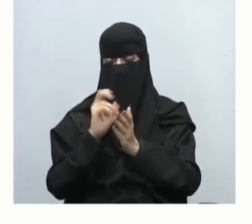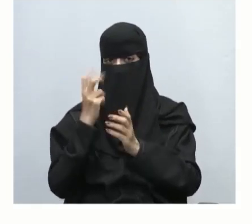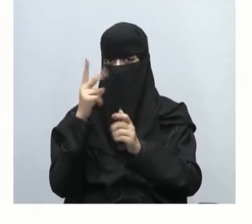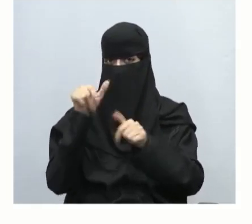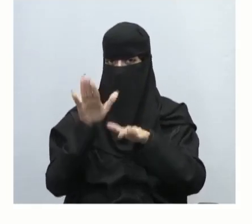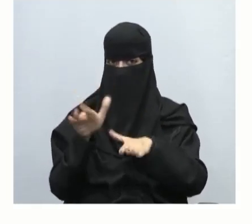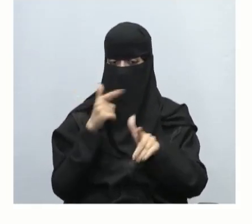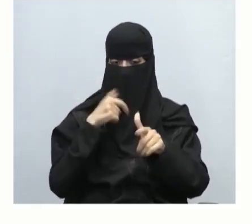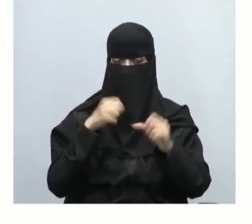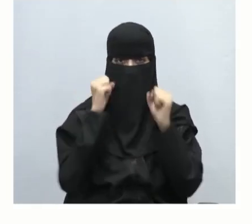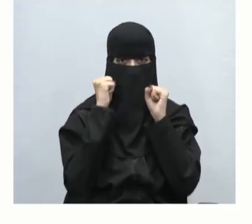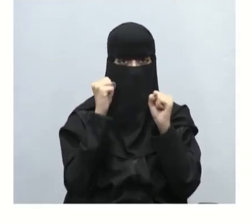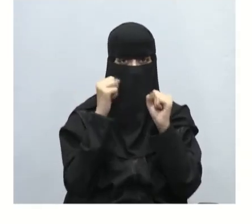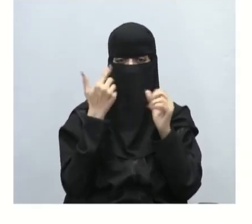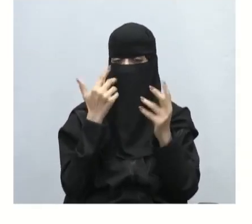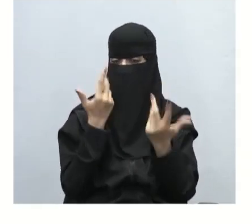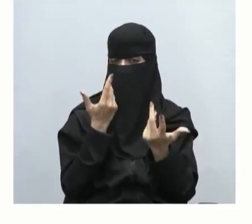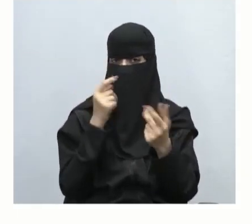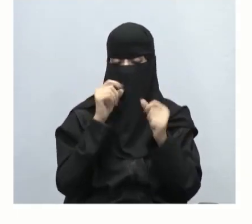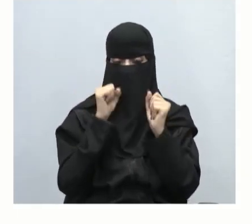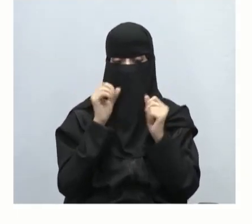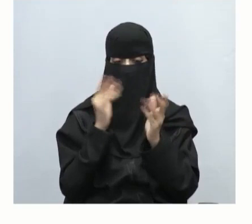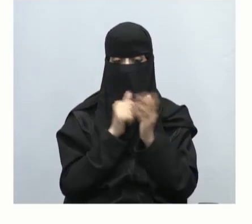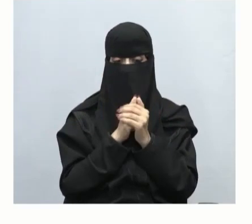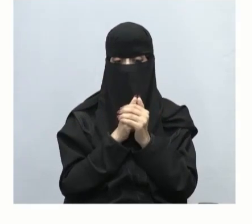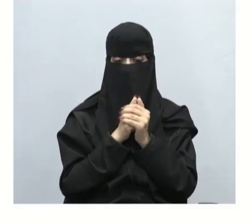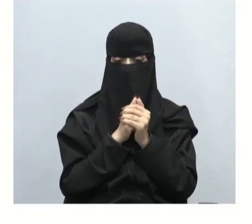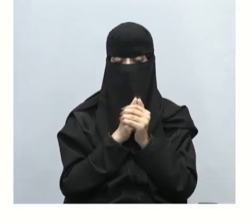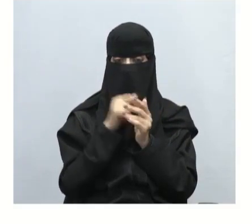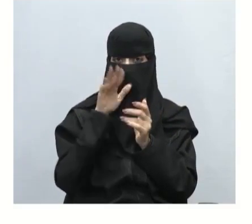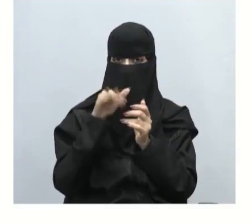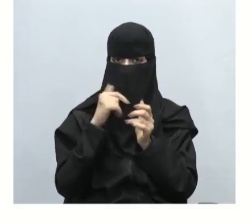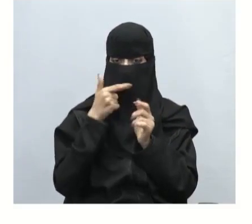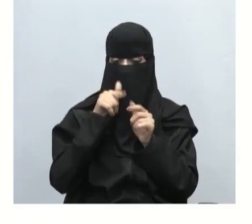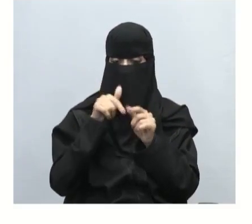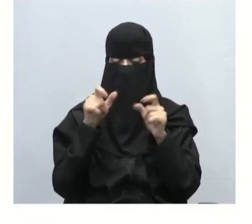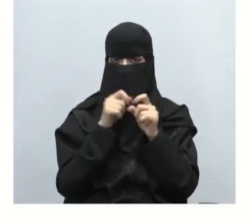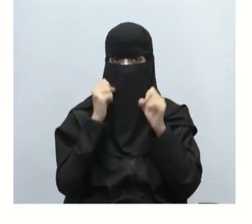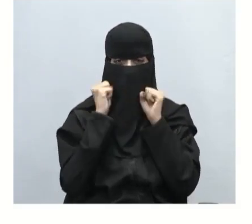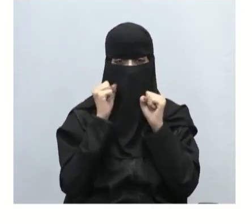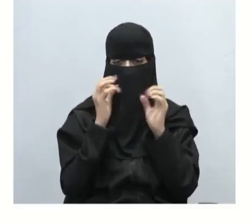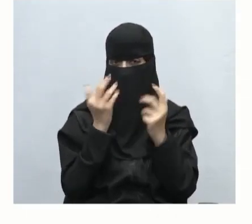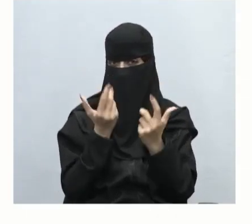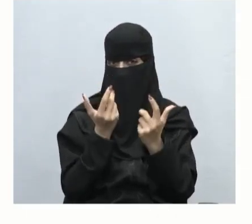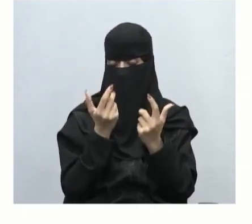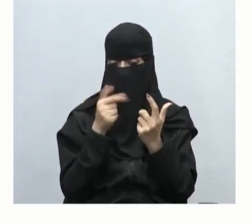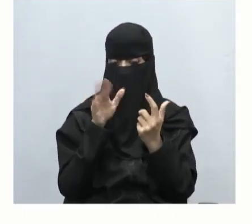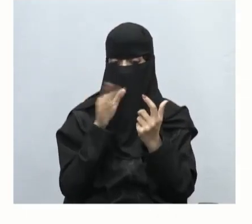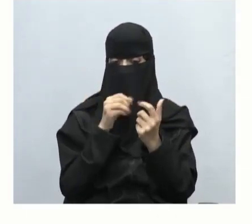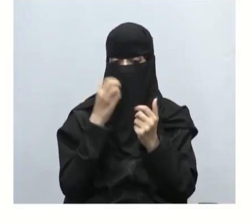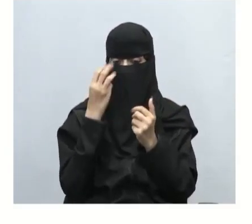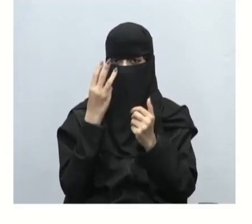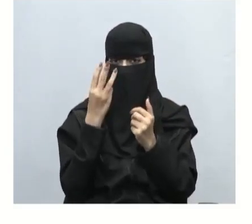لدينا القوه لدينا هنا ماذا القوه اذا نوجد القوه هنا هذه